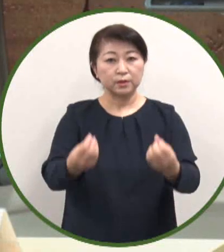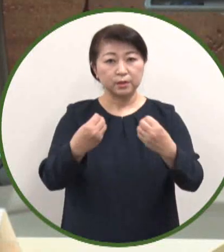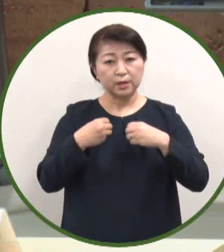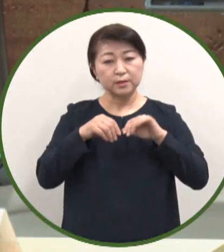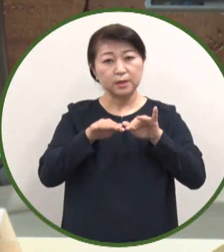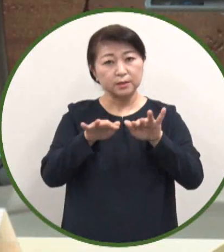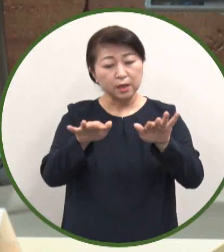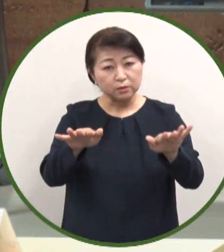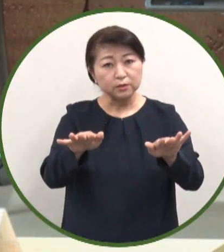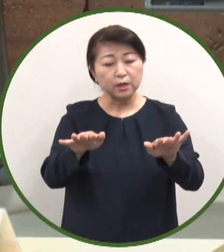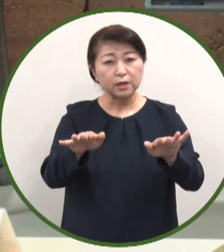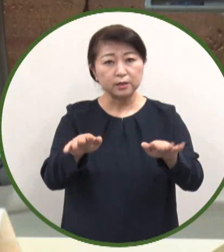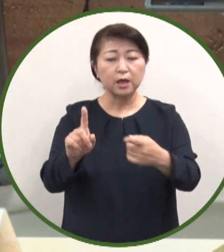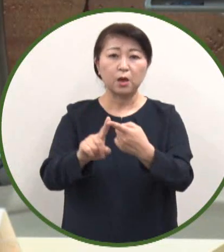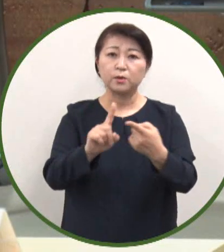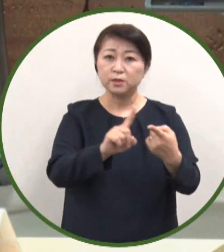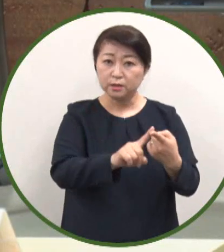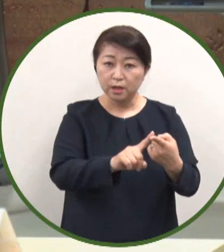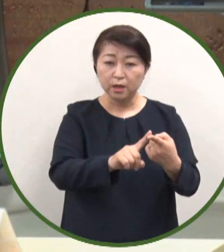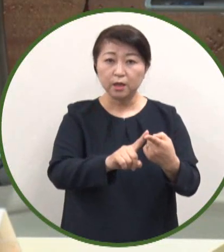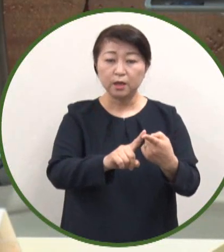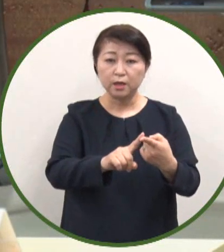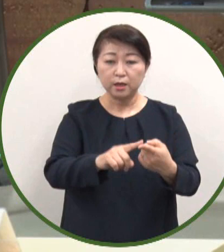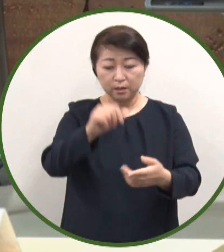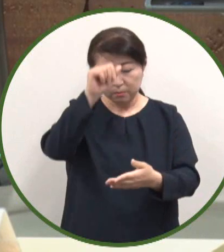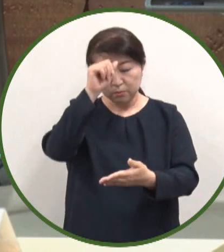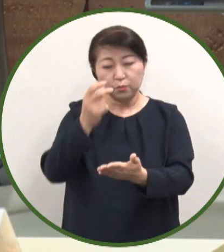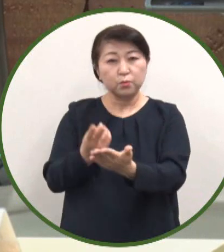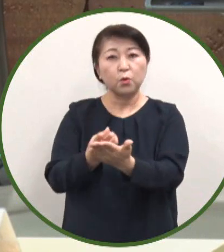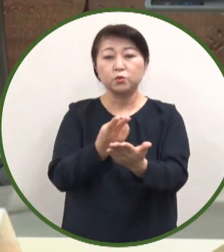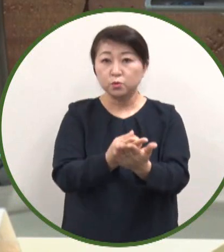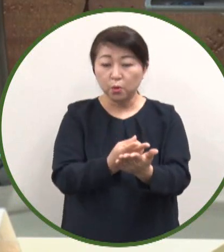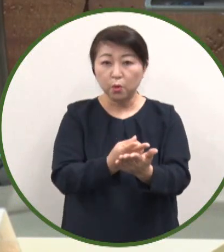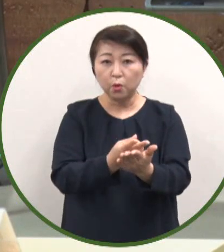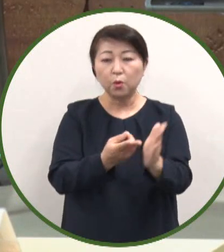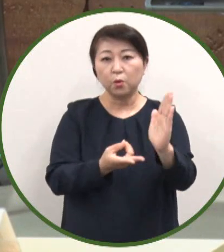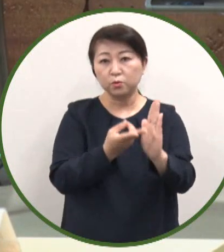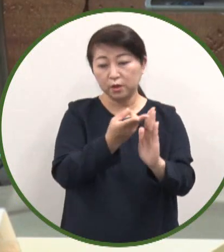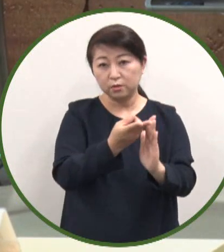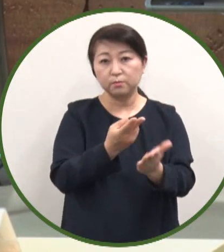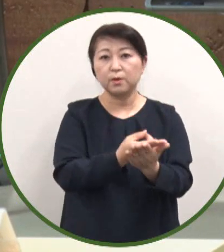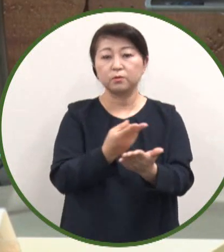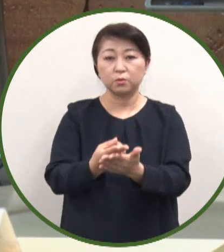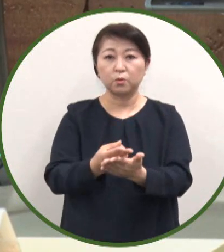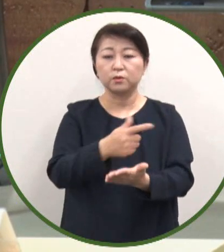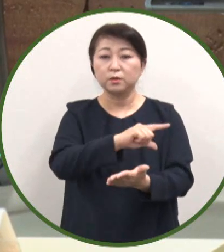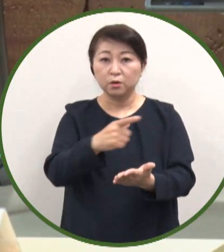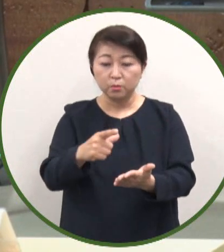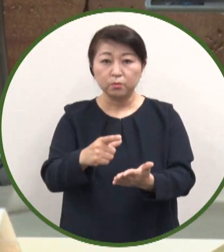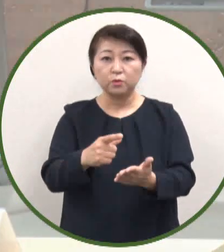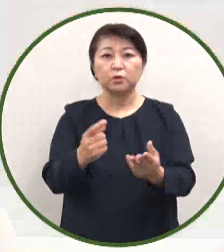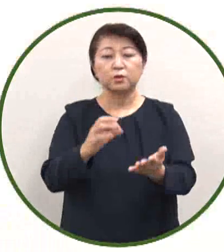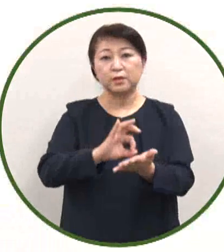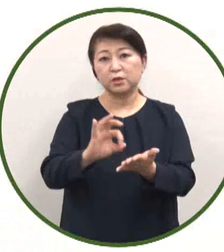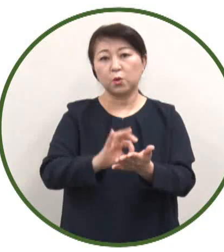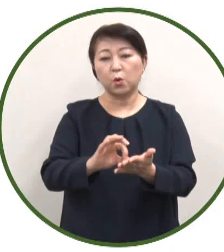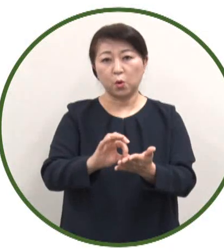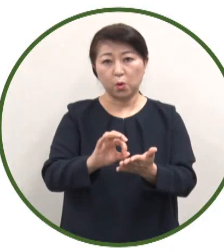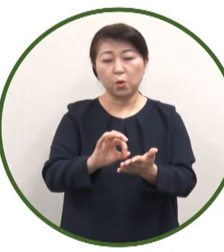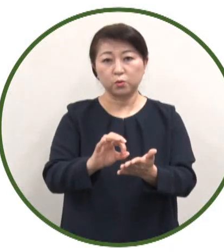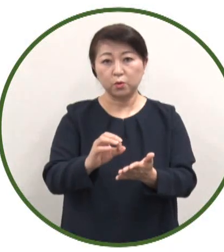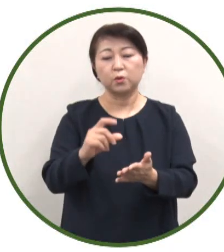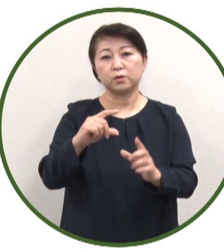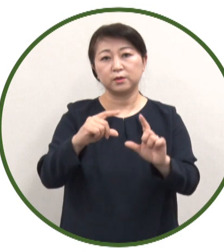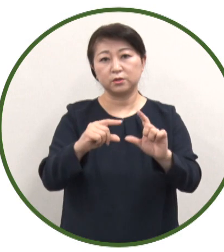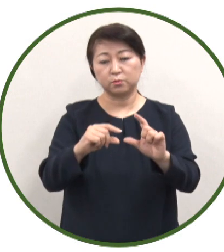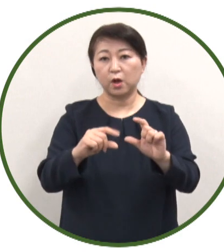大に伴いまして、病床や宿泊療養施設の使用率も増加を続けております。病床の使用